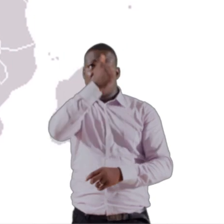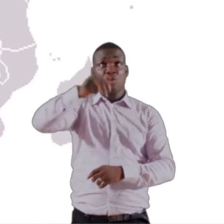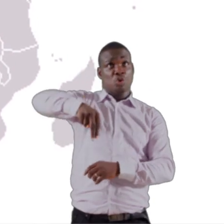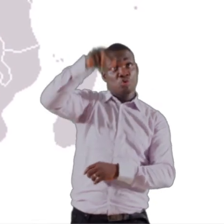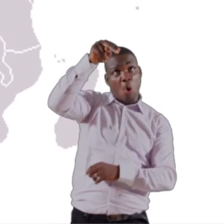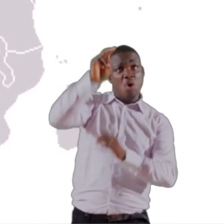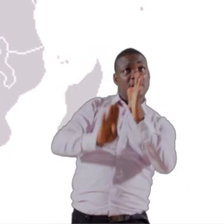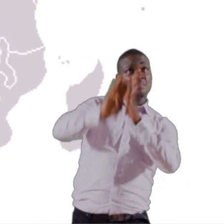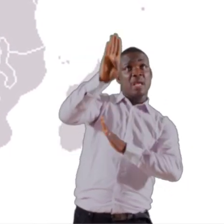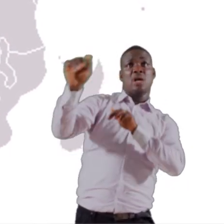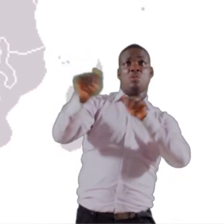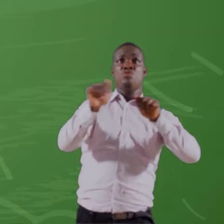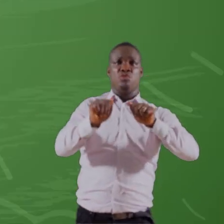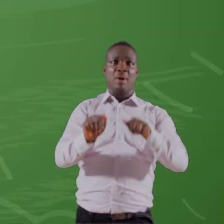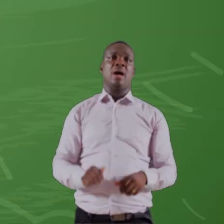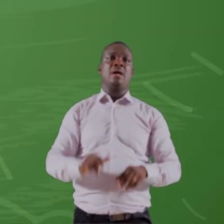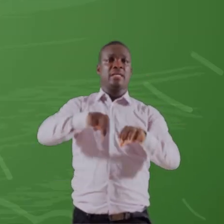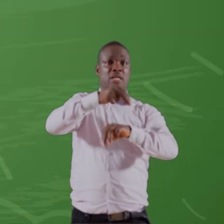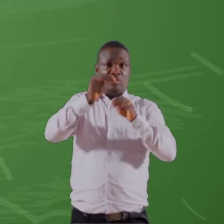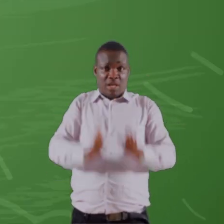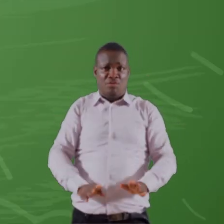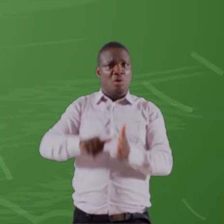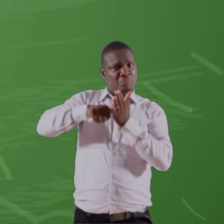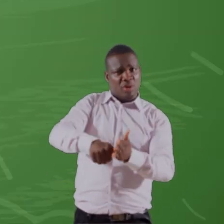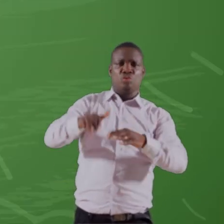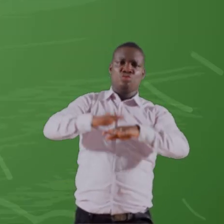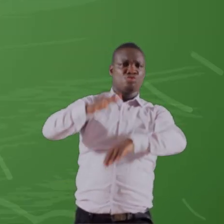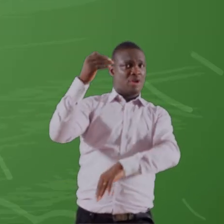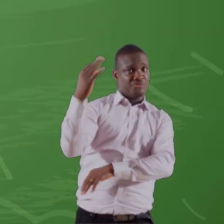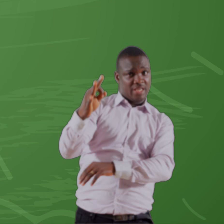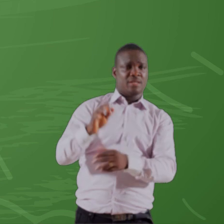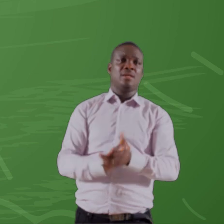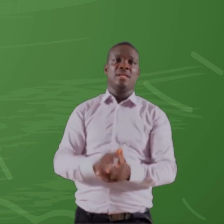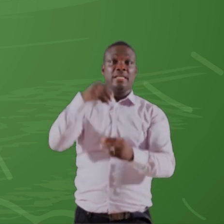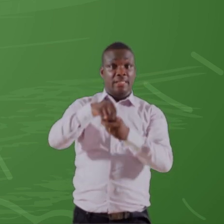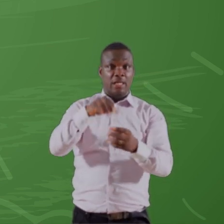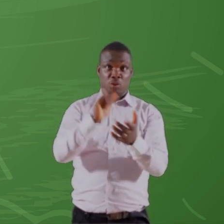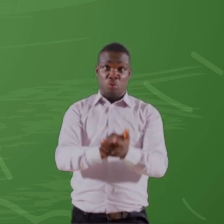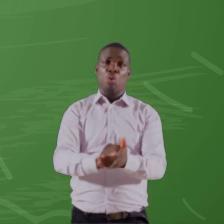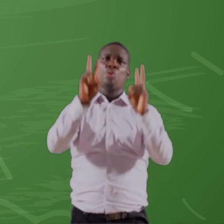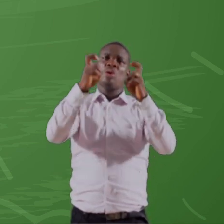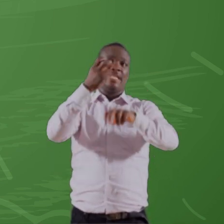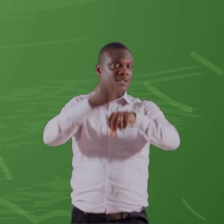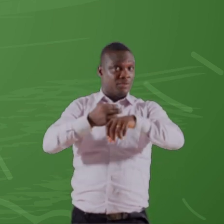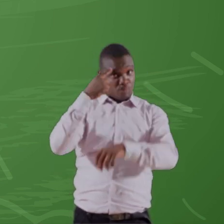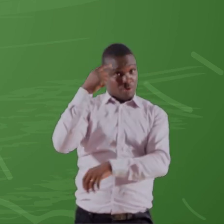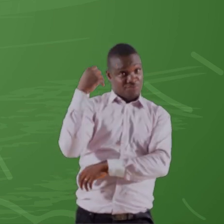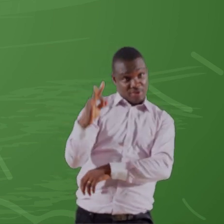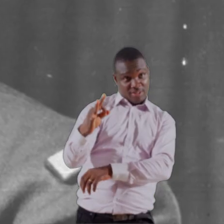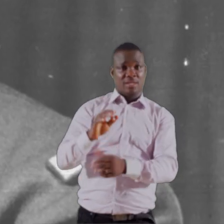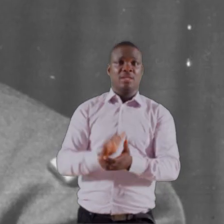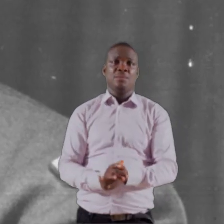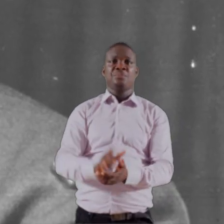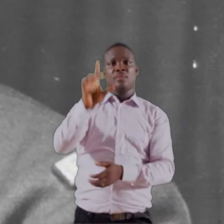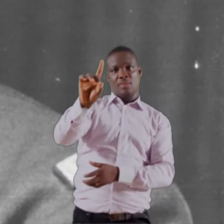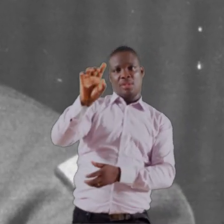l'émergence des mouvements nationalistes qui vont faire pression également sur la France. Dans un tel contexte difficile pour la France,